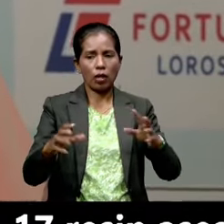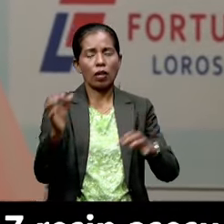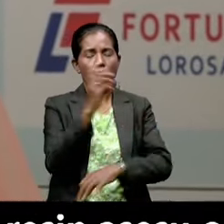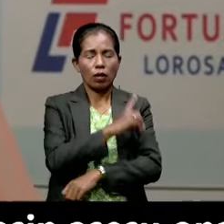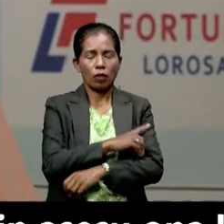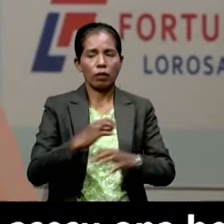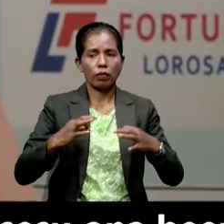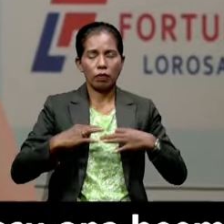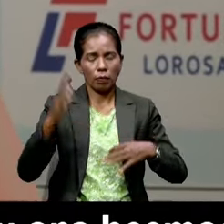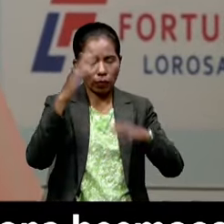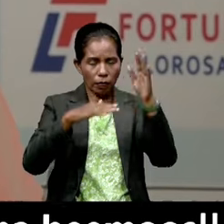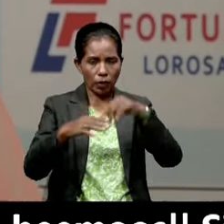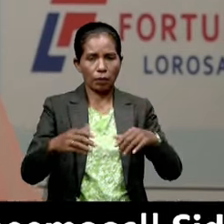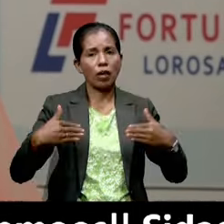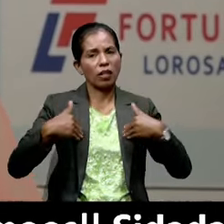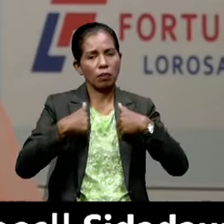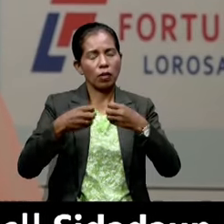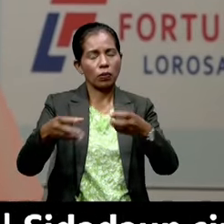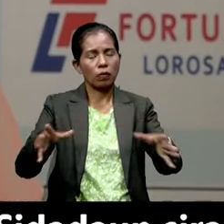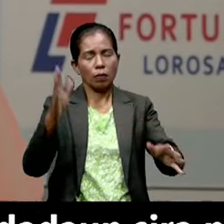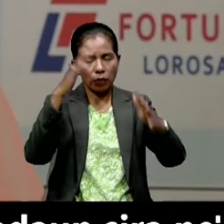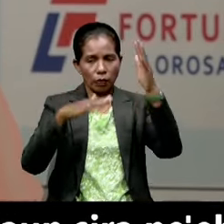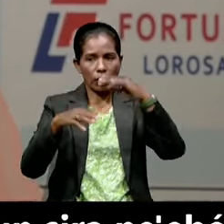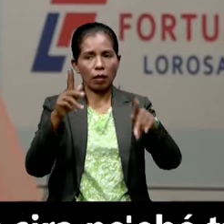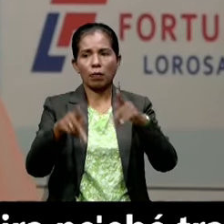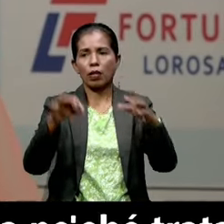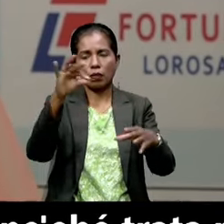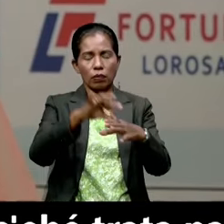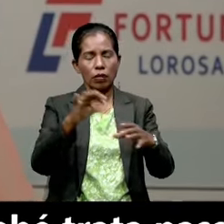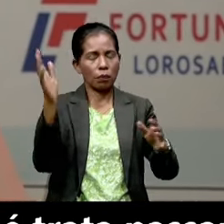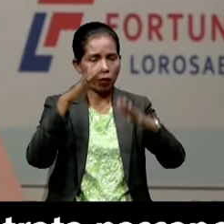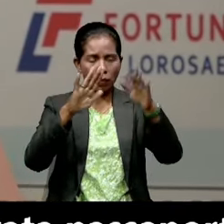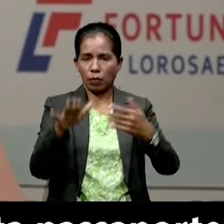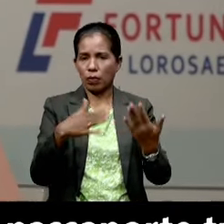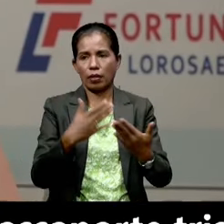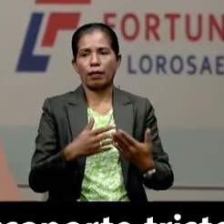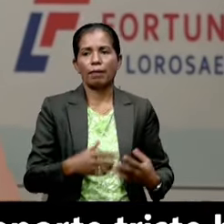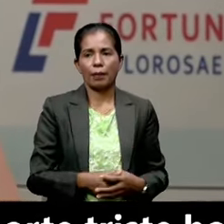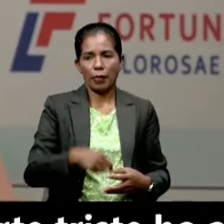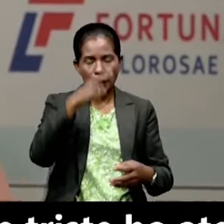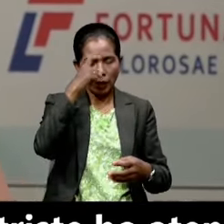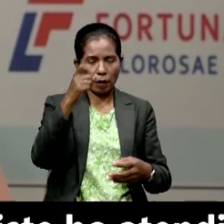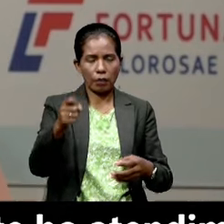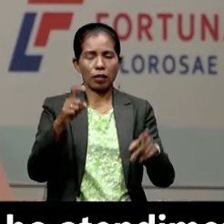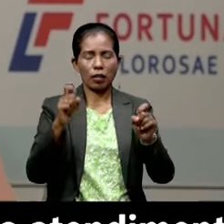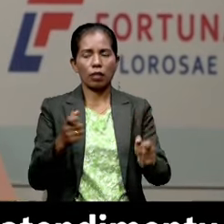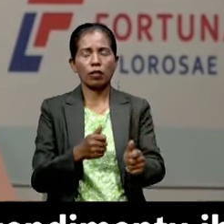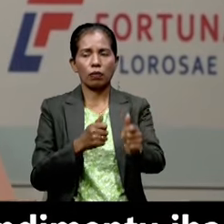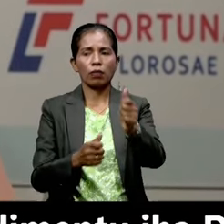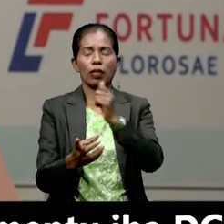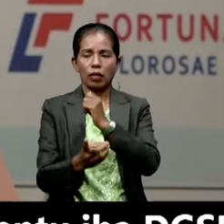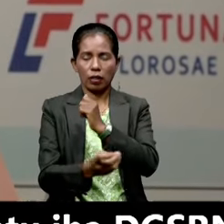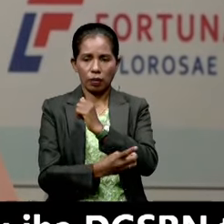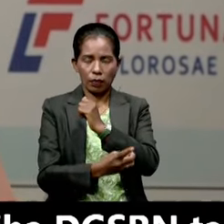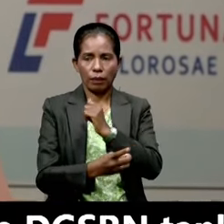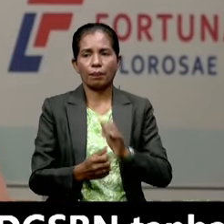alimal husilit mos problema, EMA kuda sasan latu tempos problema, ne hutut problema, tamen ting disiplina. E